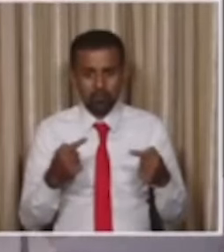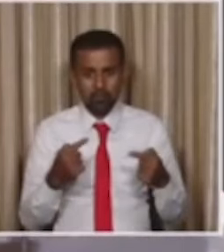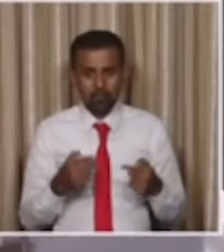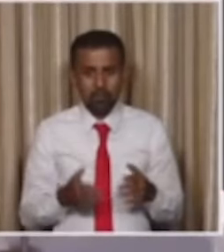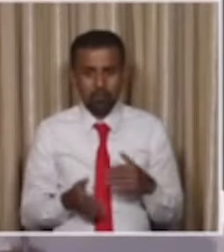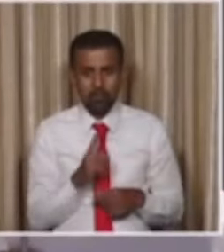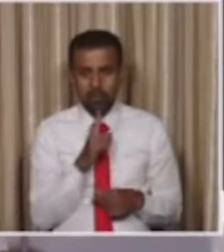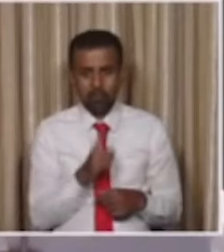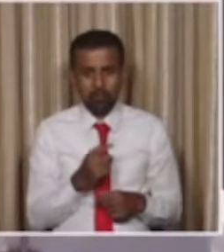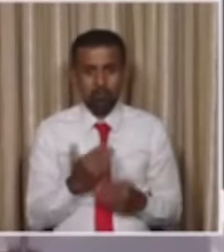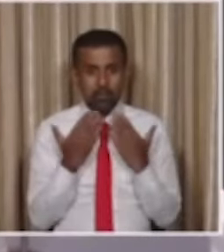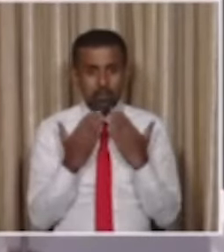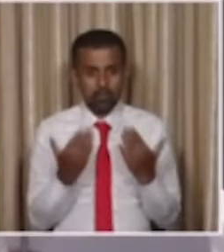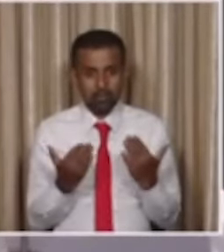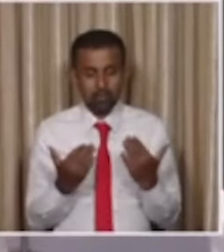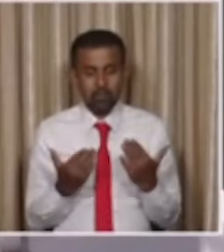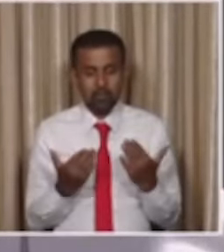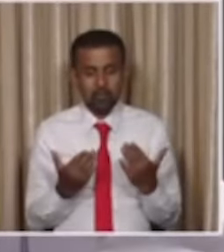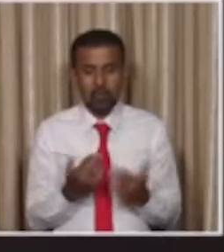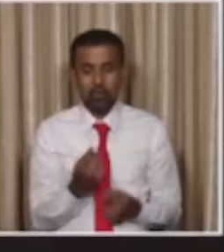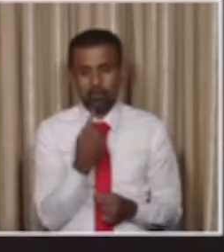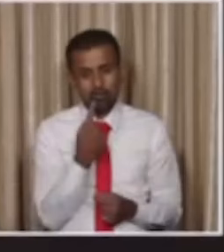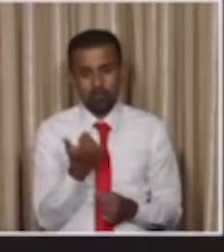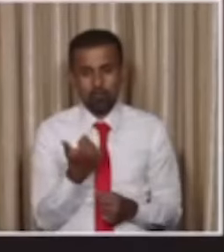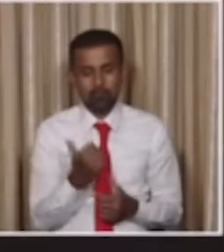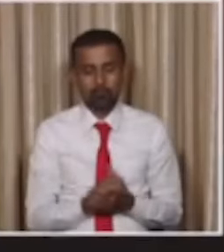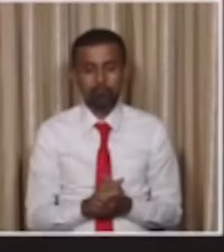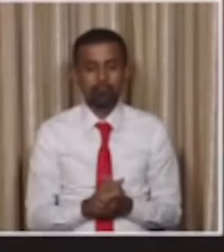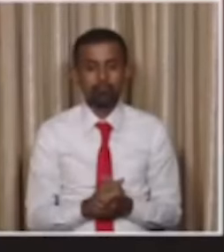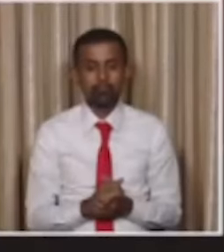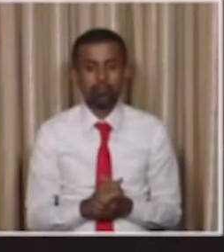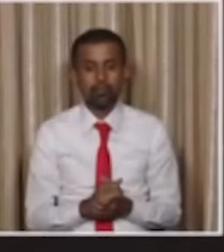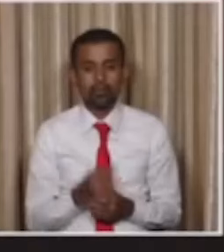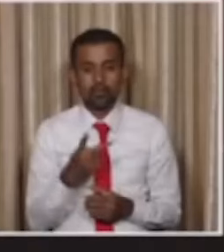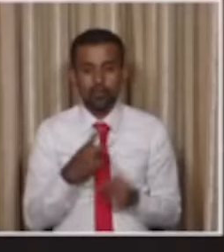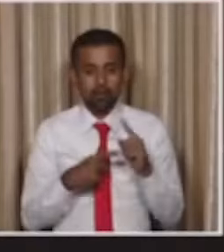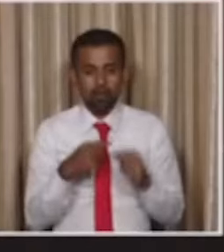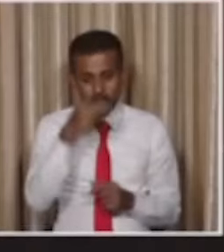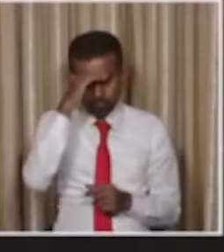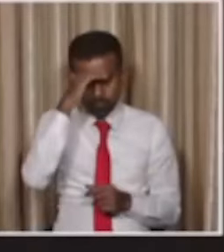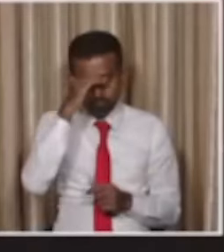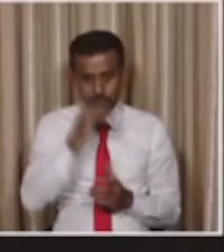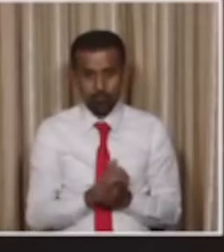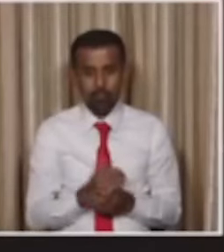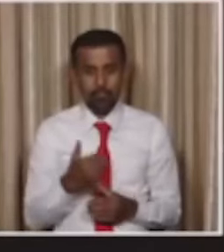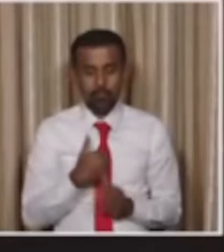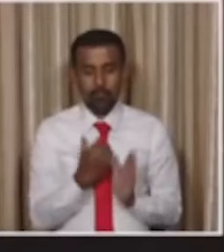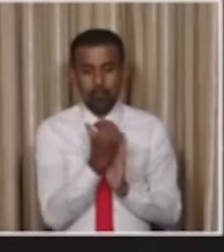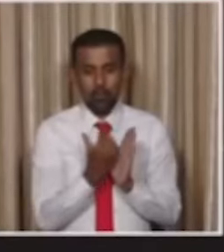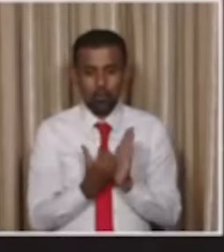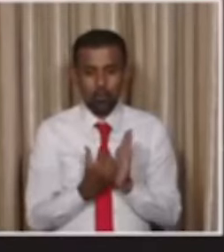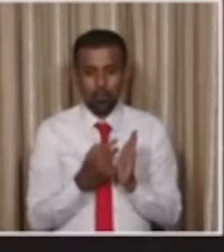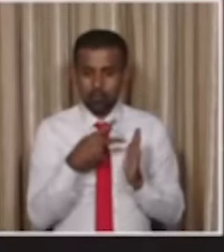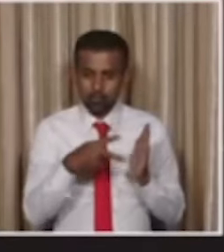කරමින් තියෙන නිසා මම ස්තුතිවන්ත වෙනවා සභානායකතුමාට මේක ගැන කතා කරලා. විපක්ෂ සංවිධායකතුමා නියෝජ්‍ය කතානායකතුමනි අපේ ව්‍යවස්ථාව